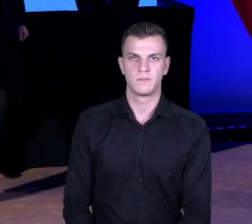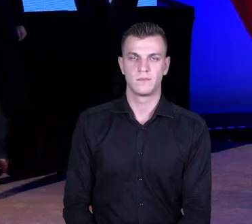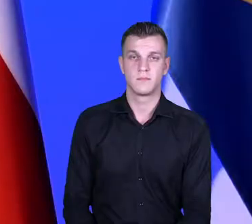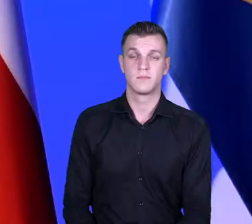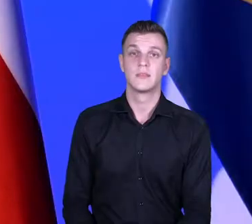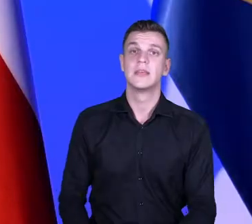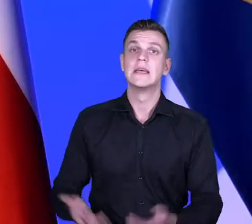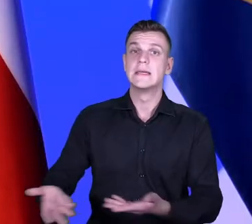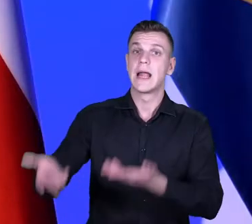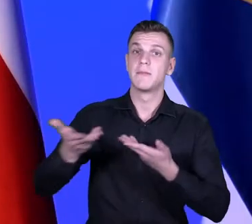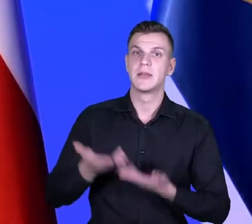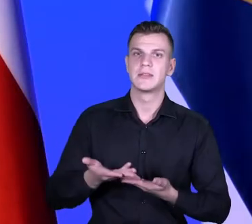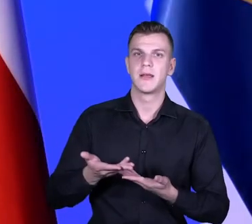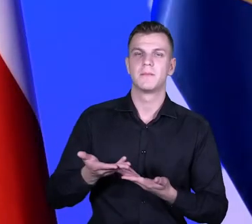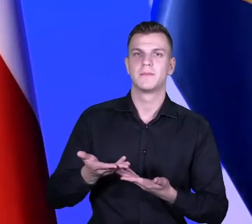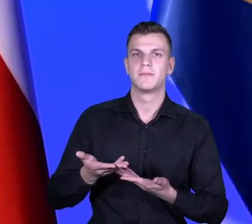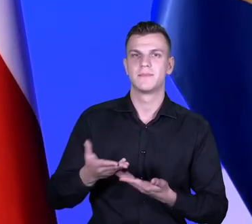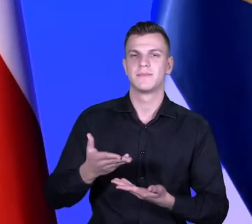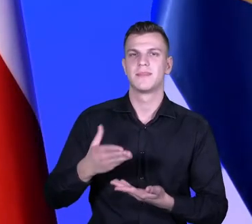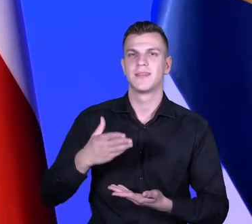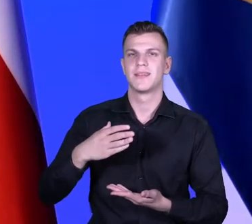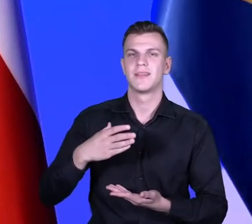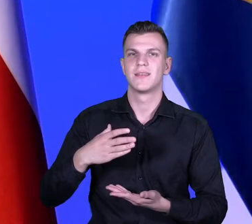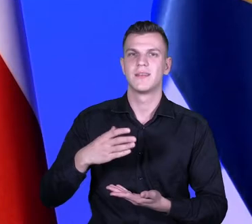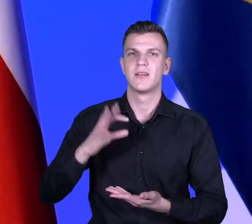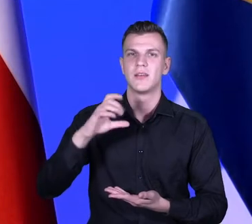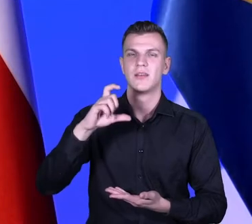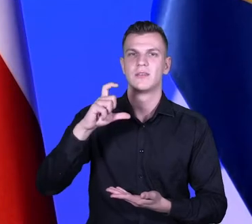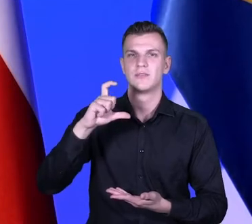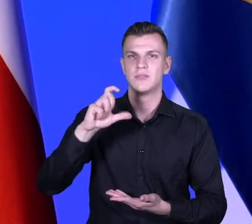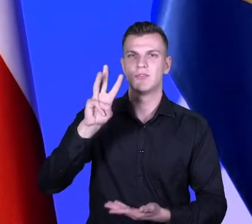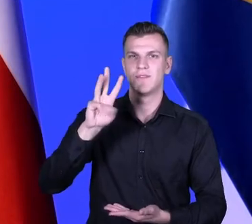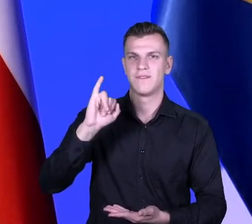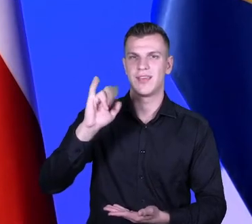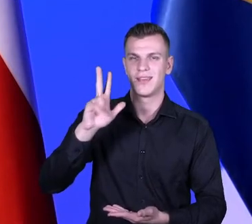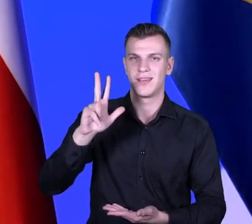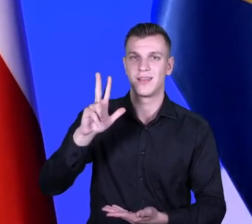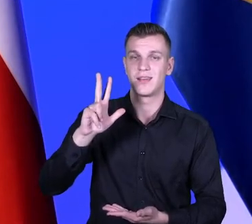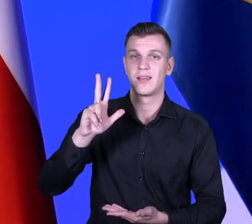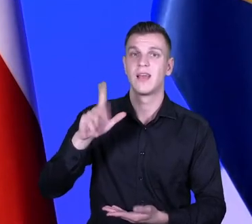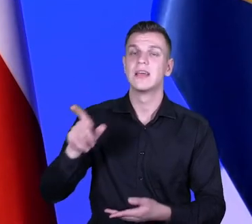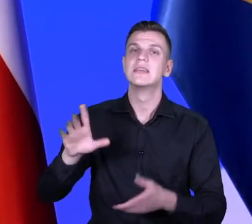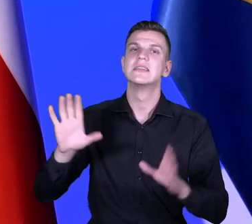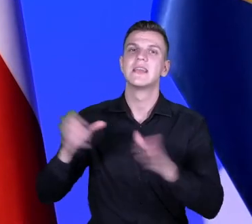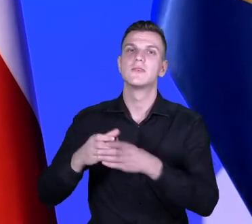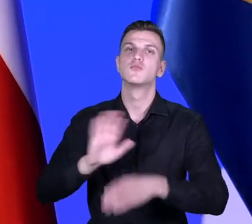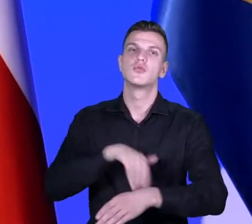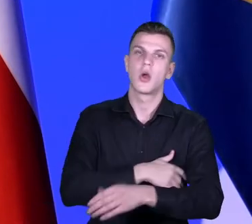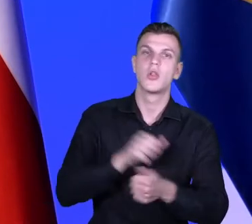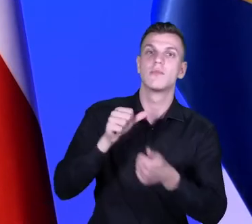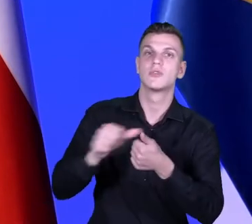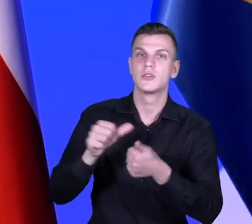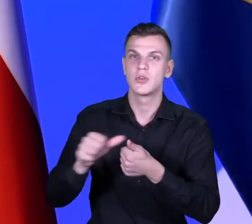A teraz zapraszam panią Agnieszkę Ćwik z zespołu szkolno-przedszkolnego imienia